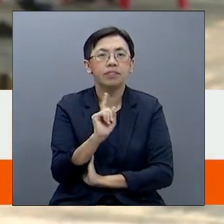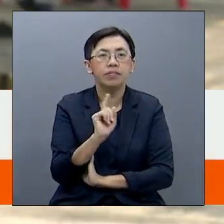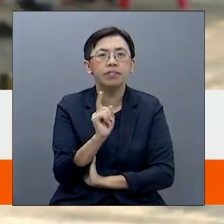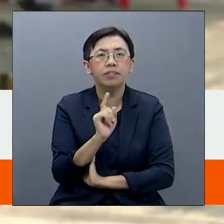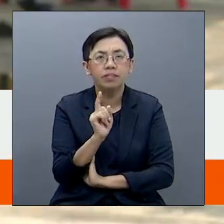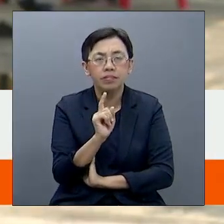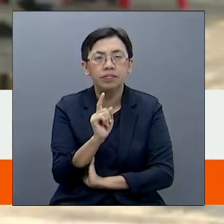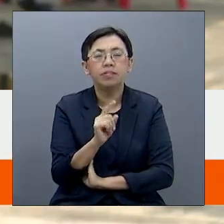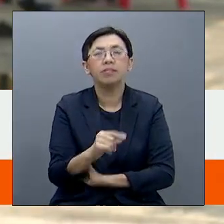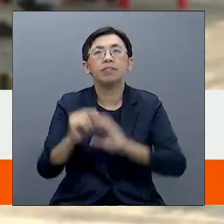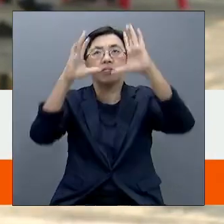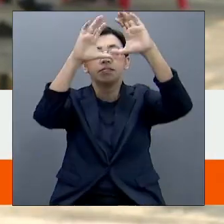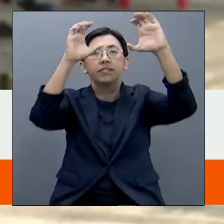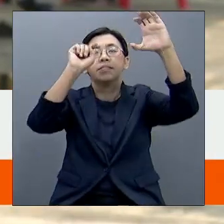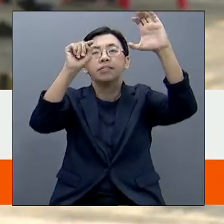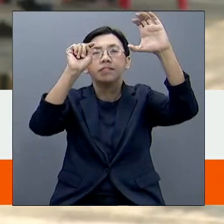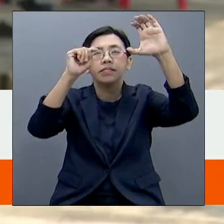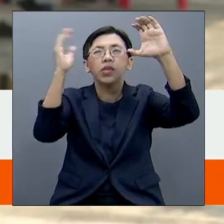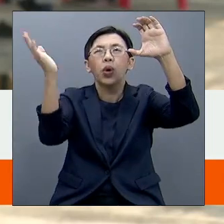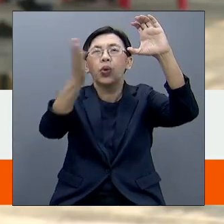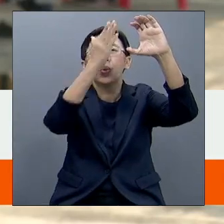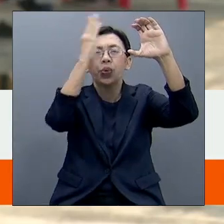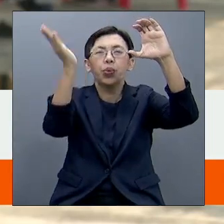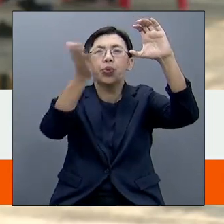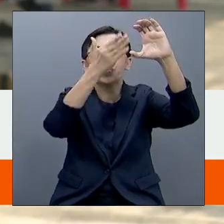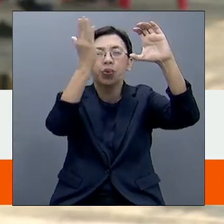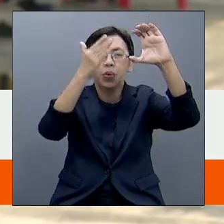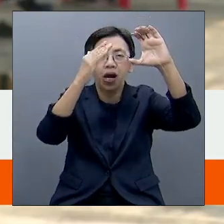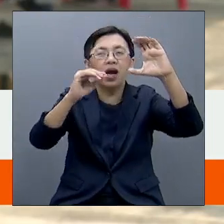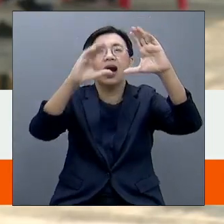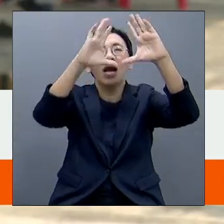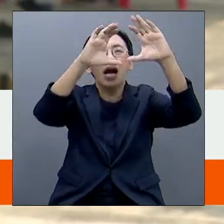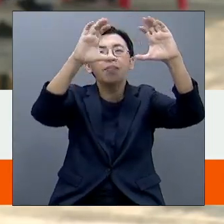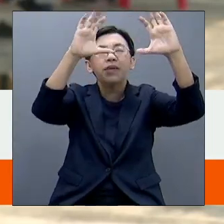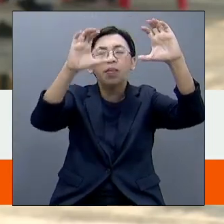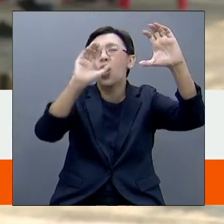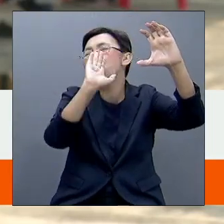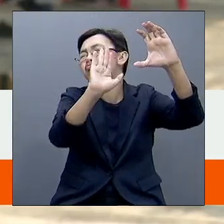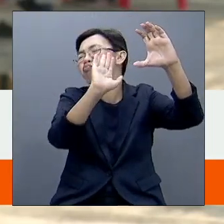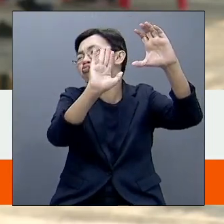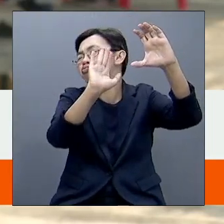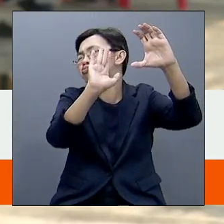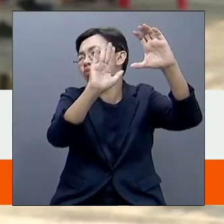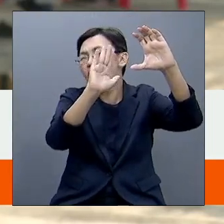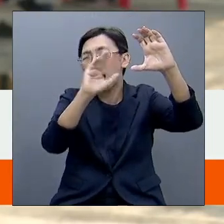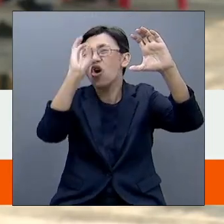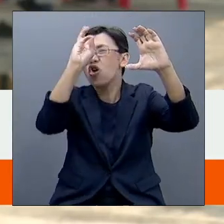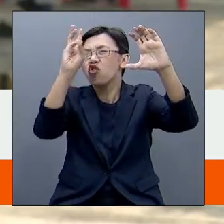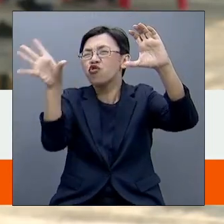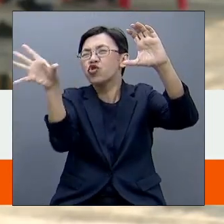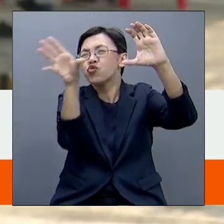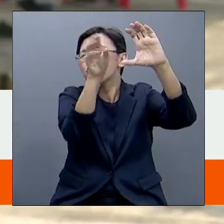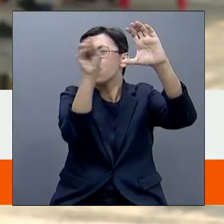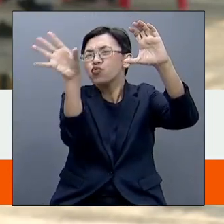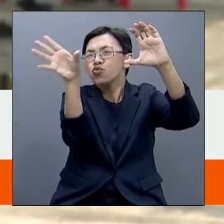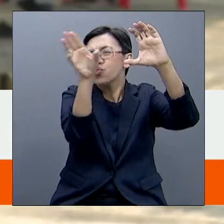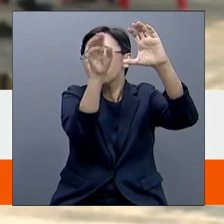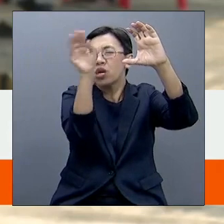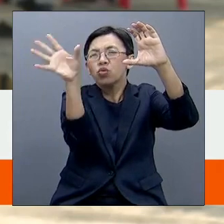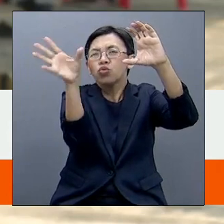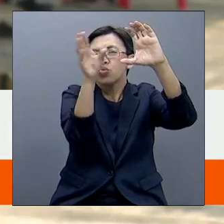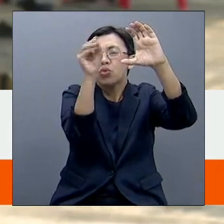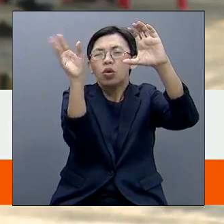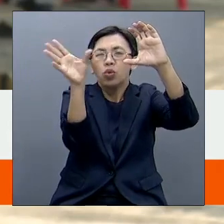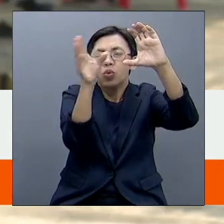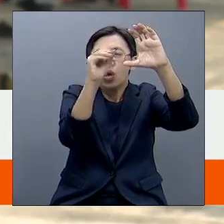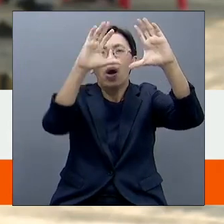มิชั้นปกขันเพื่อระบายฝุ่นรวมถึงการก่อเมฆแล้วก็เลี้ยงเมฆเพื่อดูดซับฝุ่นแล้วก็ระบายฝุ่นขึ้นไปนะครับโดยช่วงเช้า